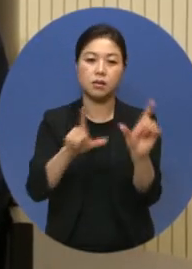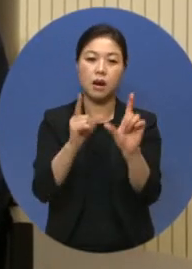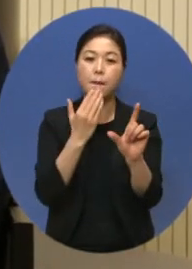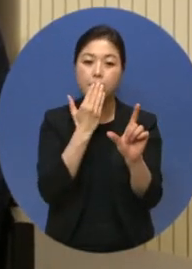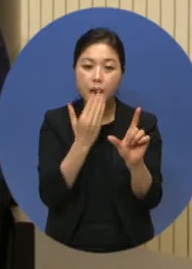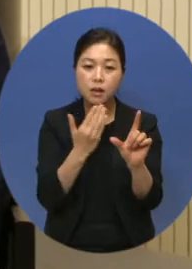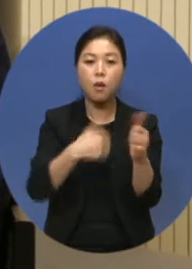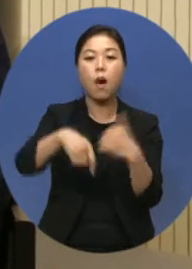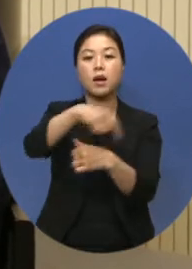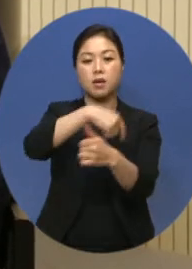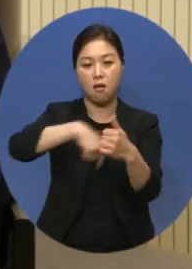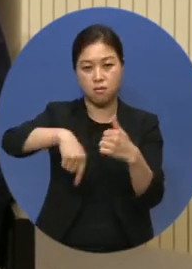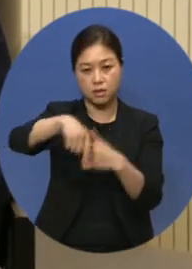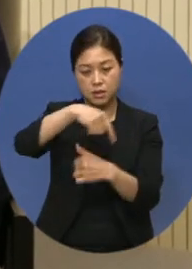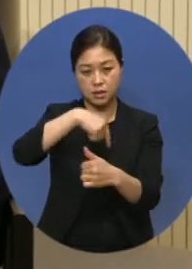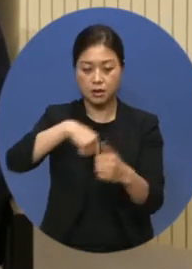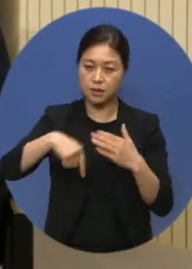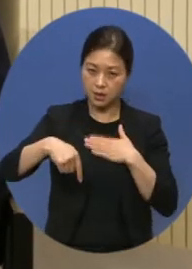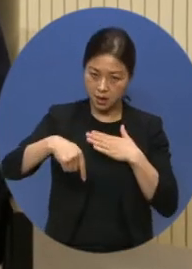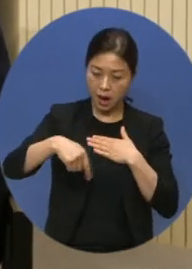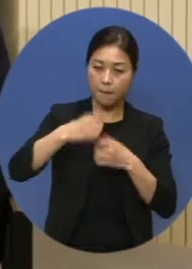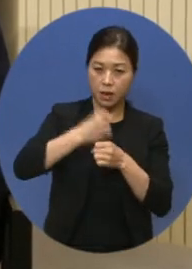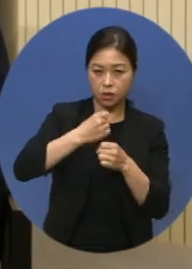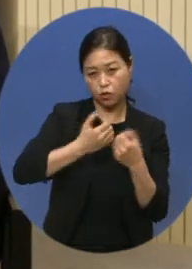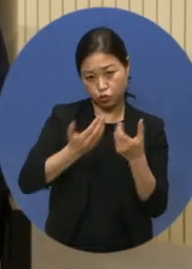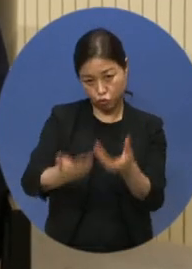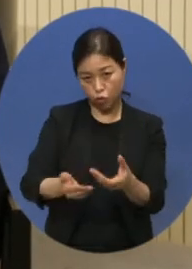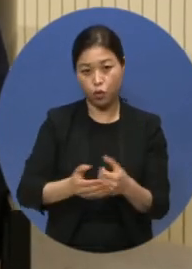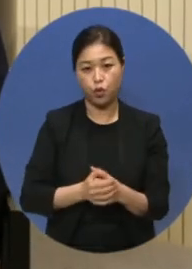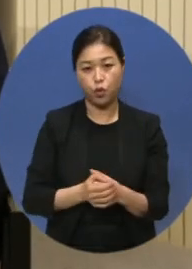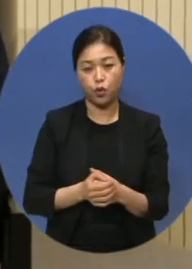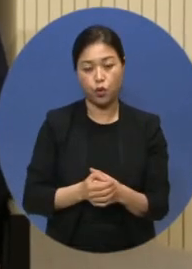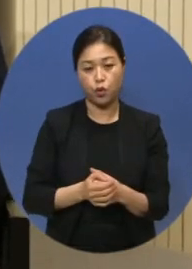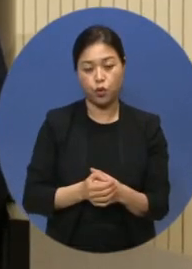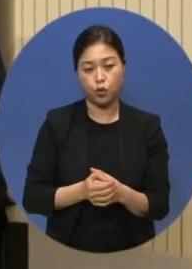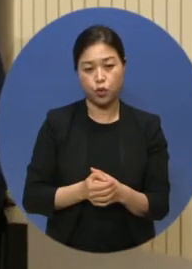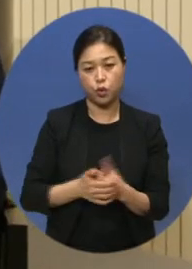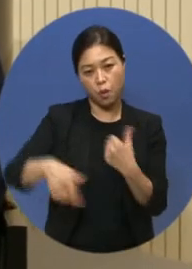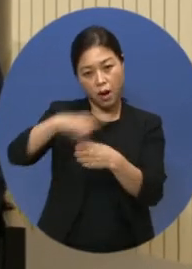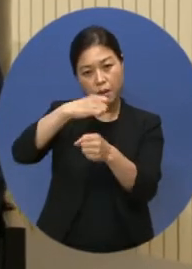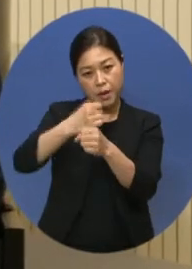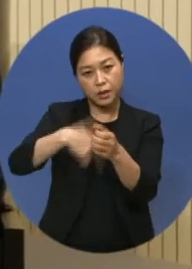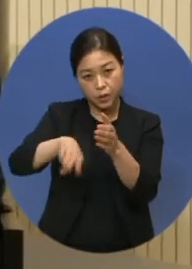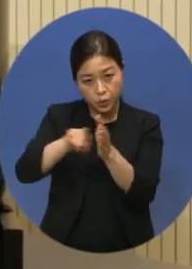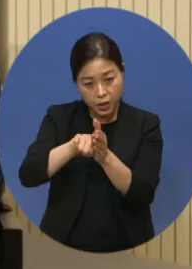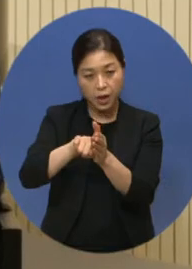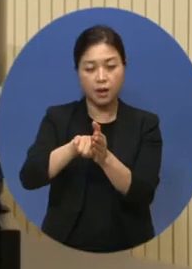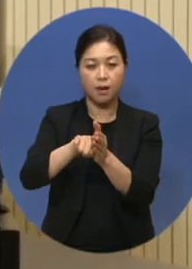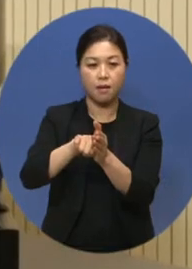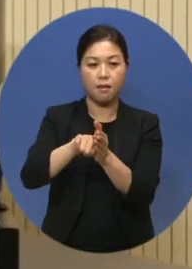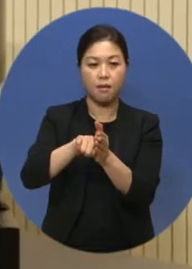이제 환경들을 저희들이 만들어주고 또 그러한 일들을 위해서 좀 더 대외적으로